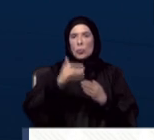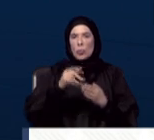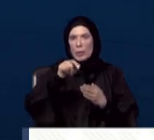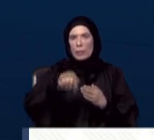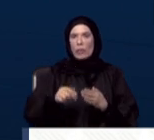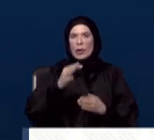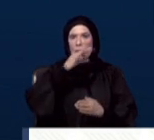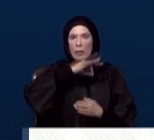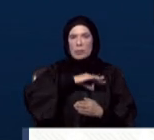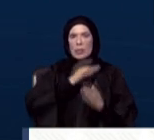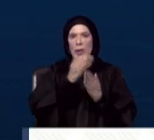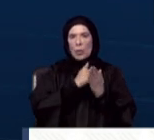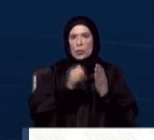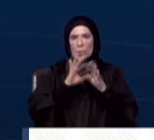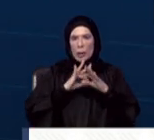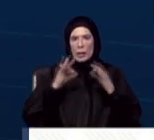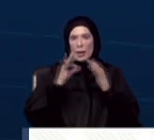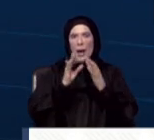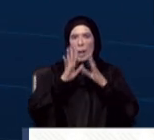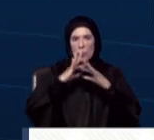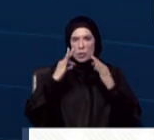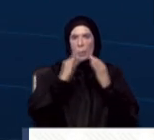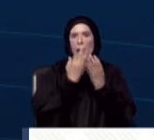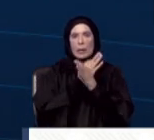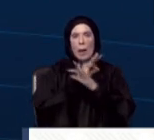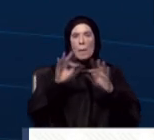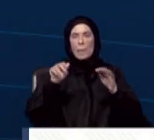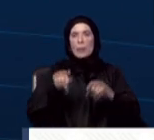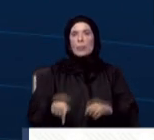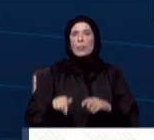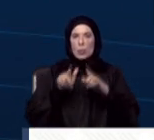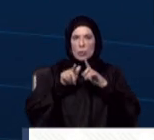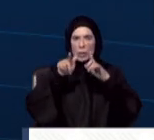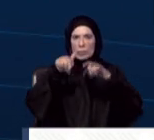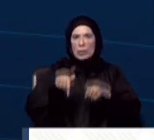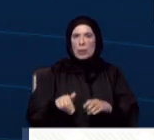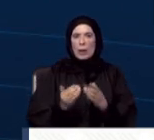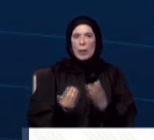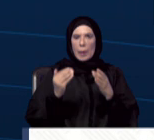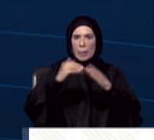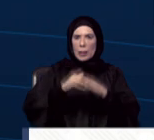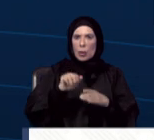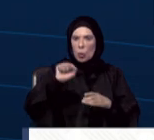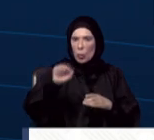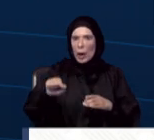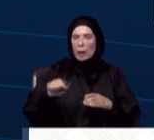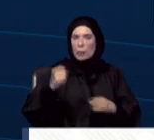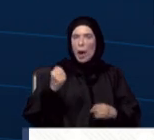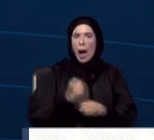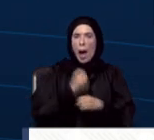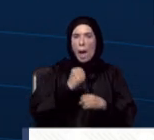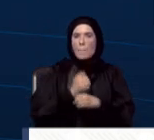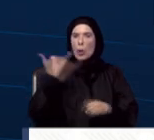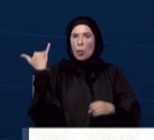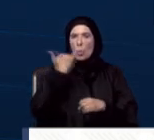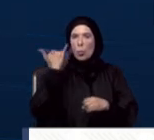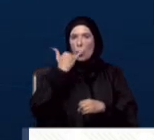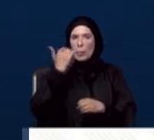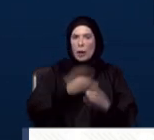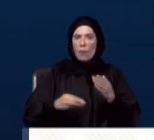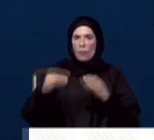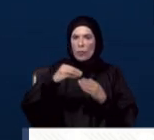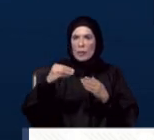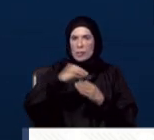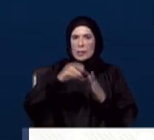يعود بفوائد اقتصاديه واجتماعيه على المجتمع ككل مشيره الى ان البرلمانات يمكنها ان تلعب دورا